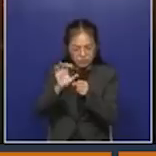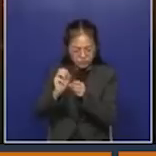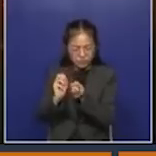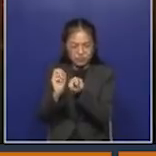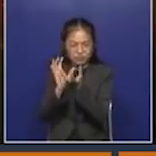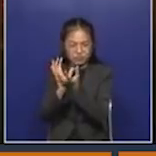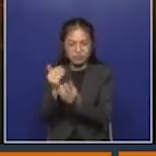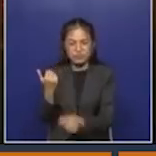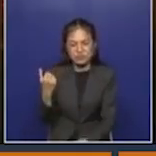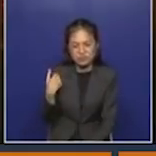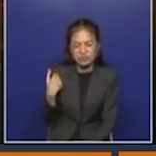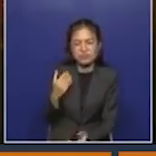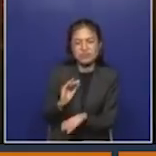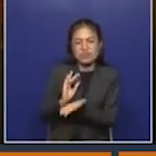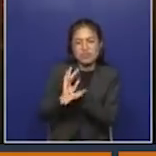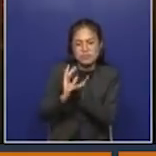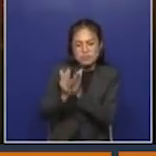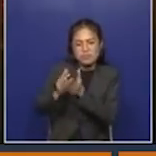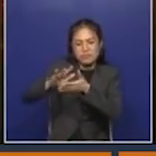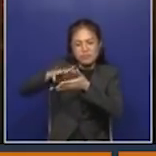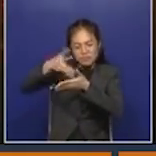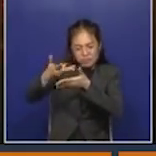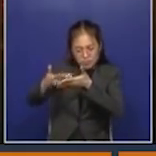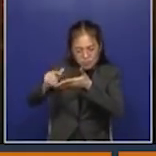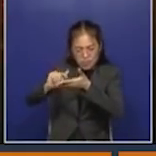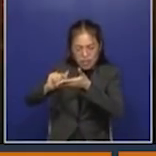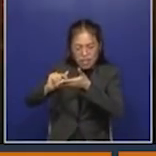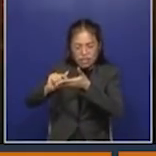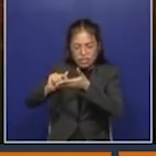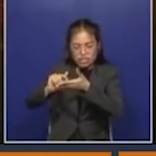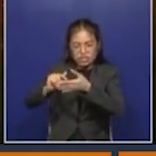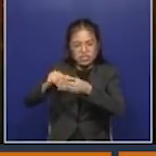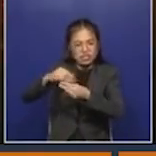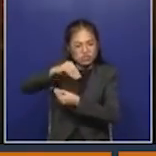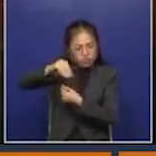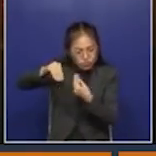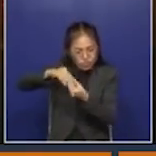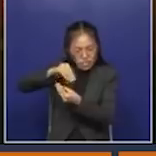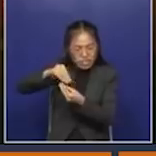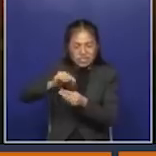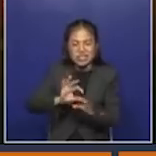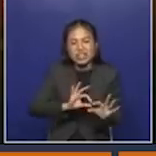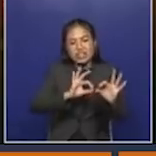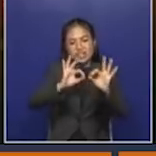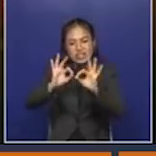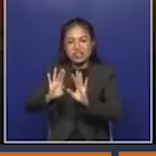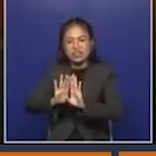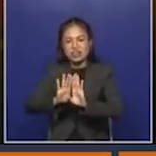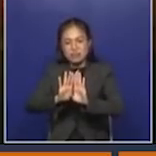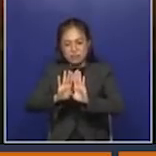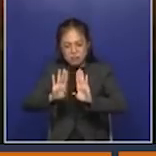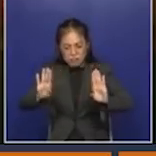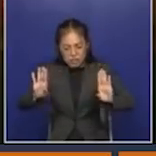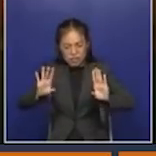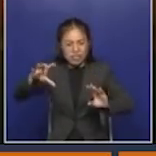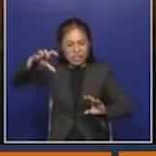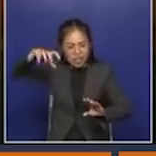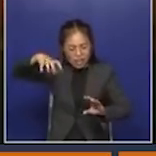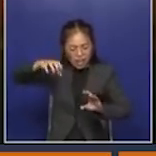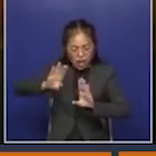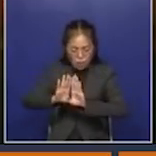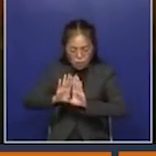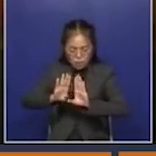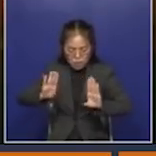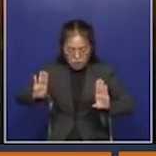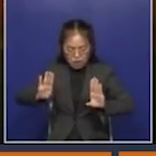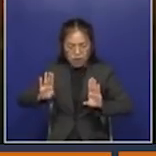นะแต่มีการปรับปรุงแผนแผนการทางธุรกิจนะคะมีการเลื่อนการเปิดอาคารz-oneนะคะหรือ